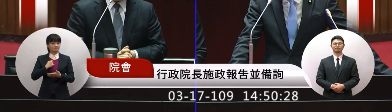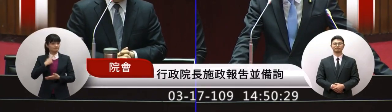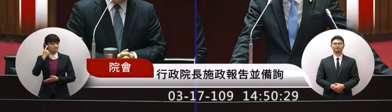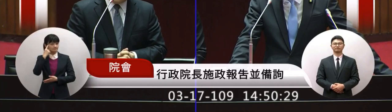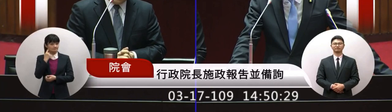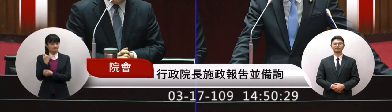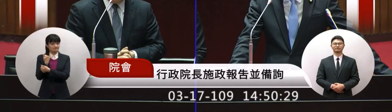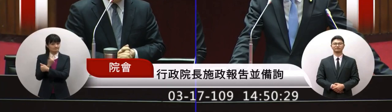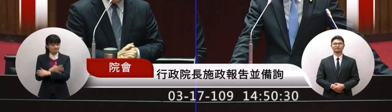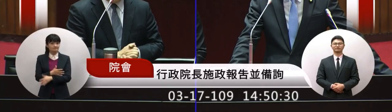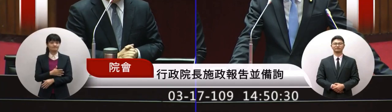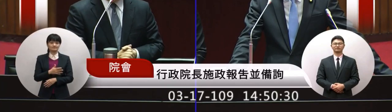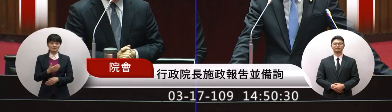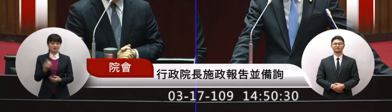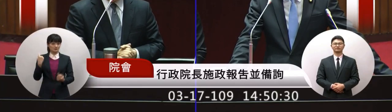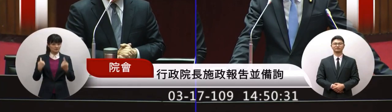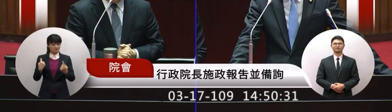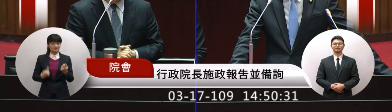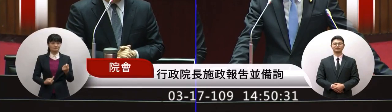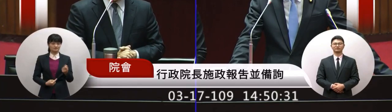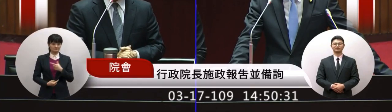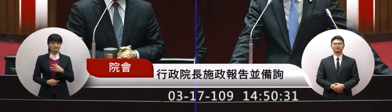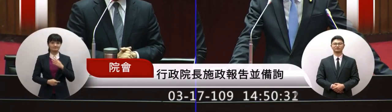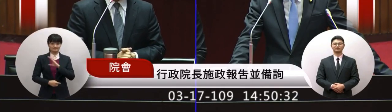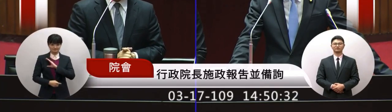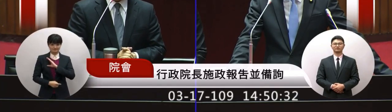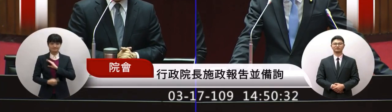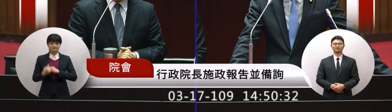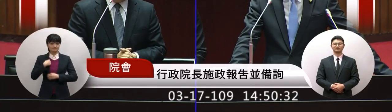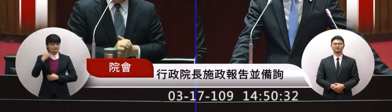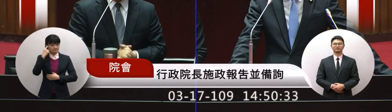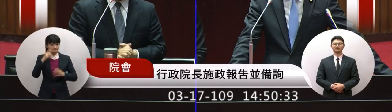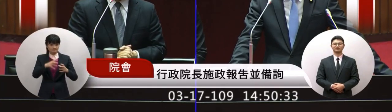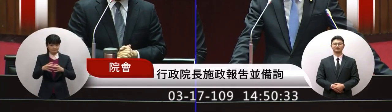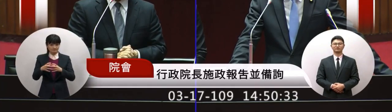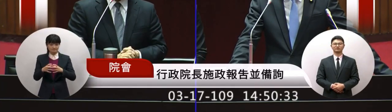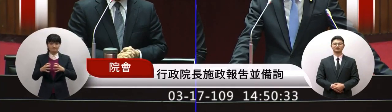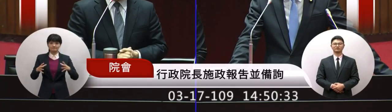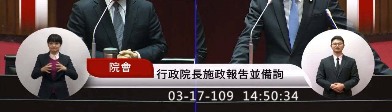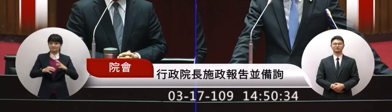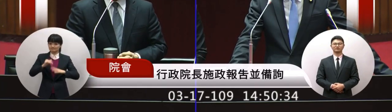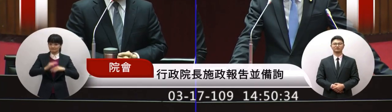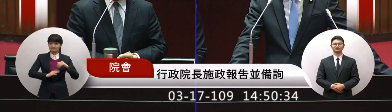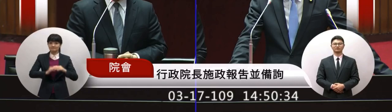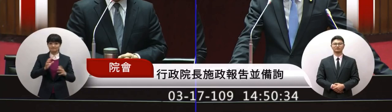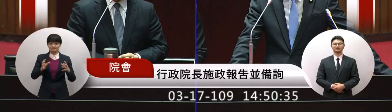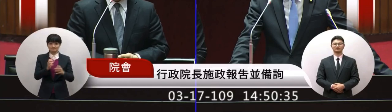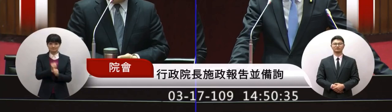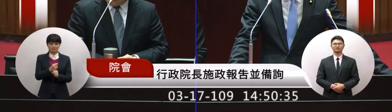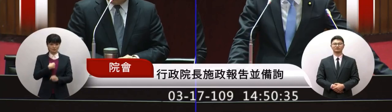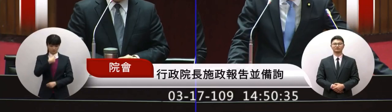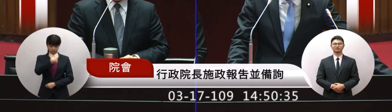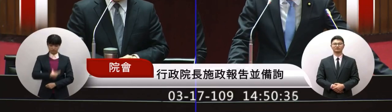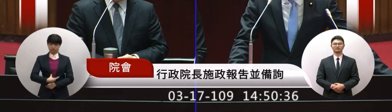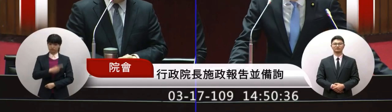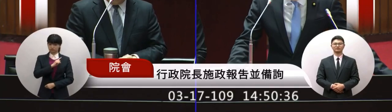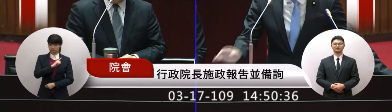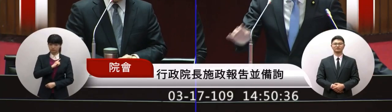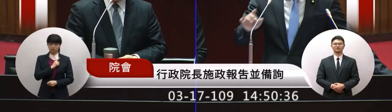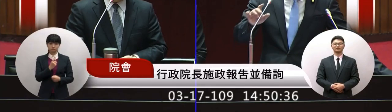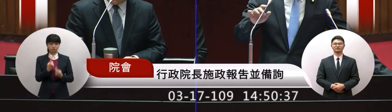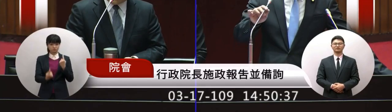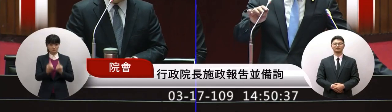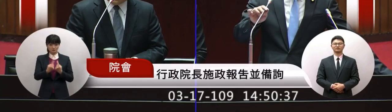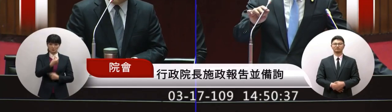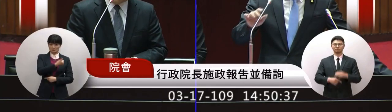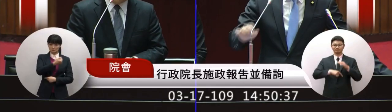富，我也觉得我们这个团队大家密切合作，而我个人已经不在乎好或者不